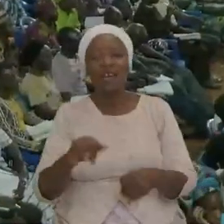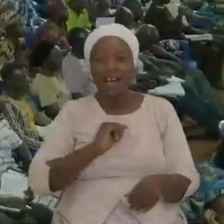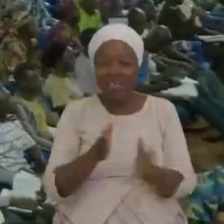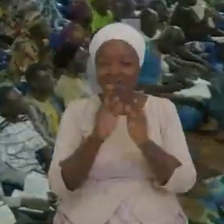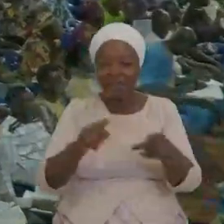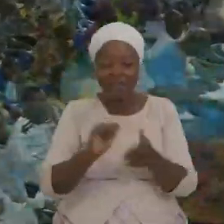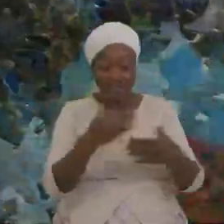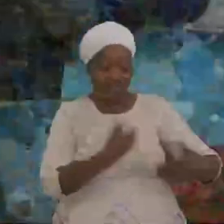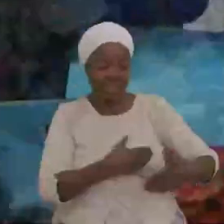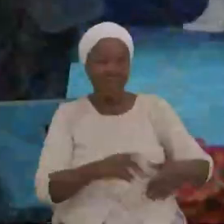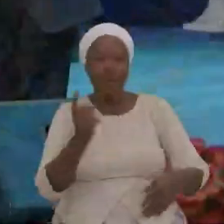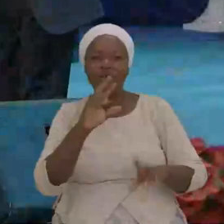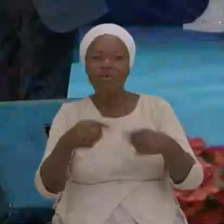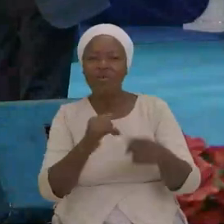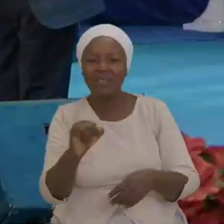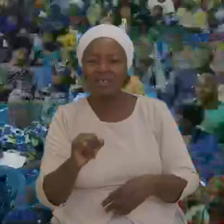à la personne qui est à côté de toi, où vas-tu?